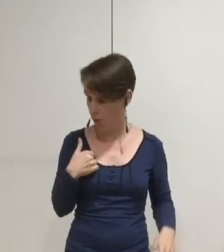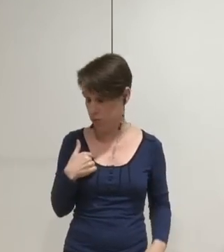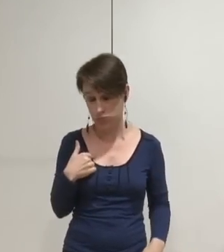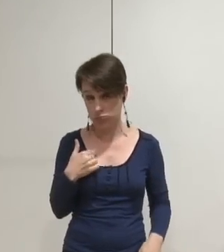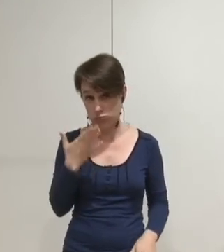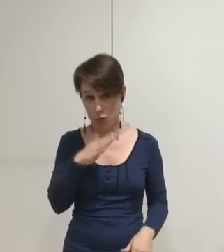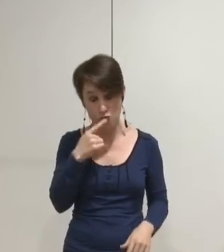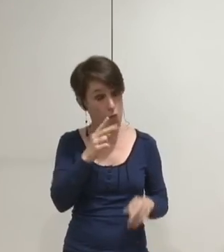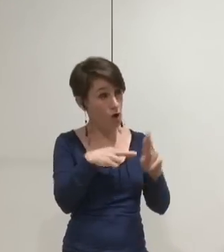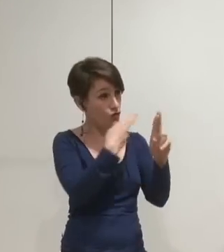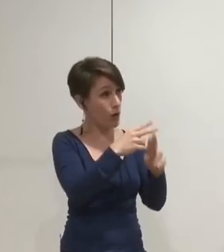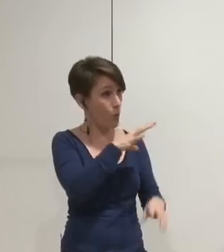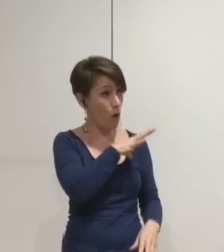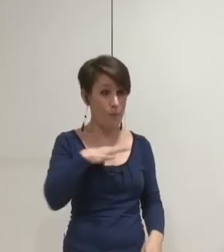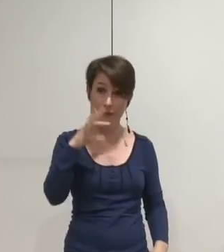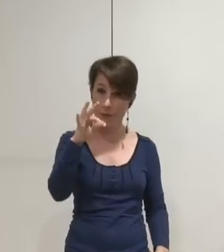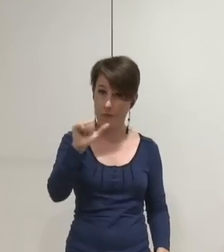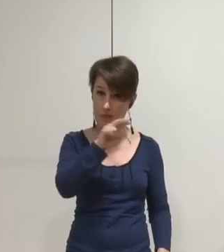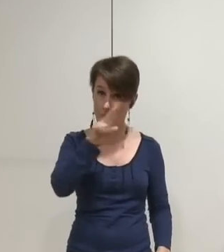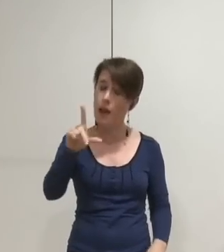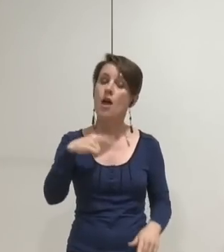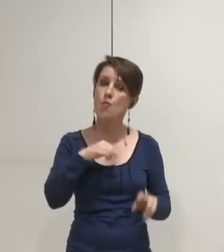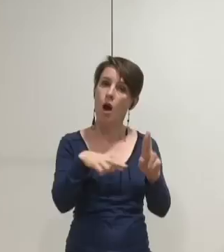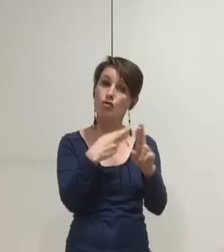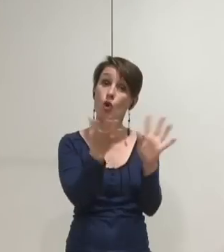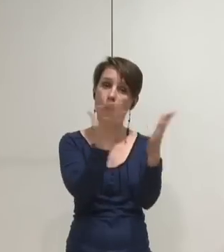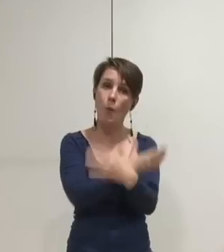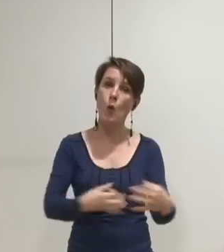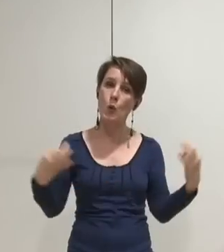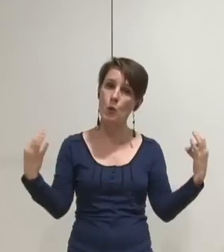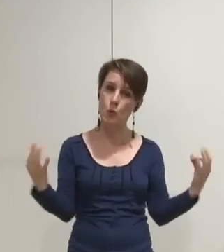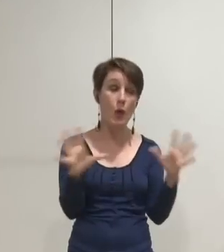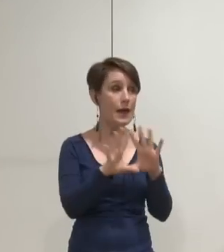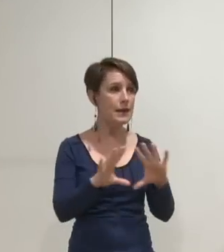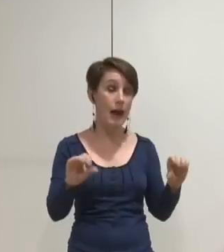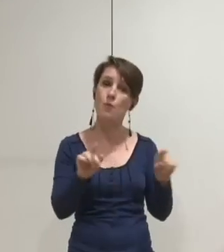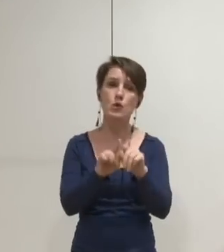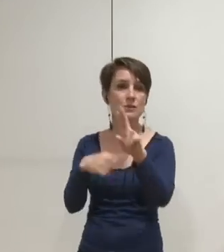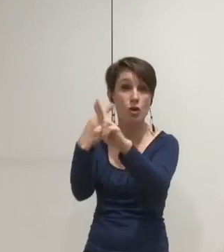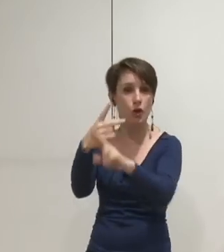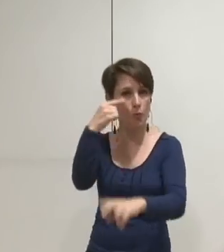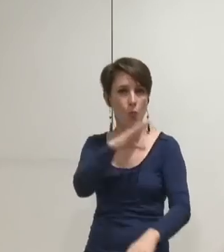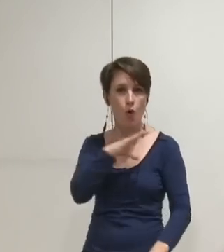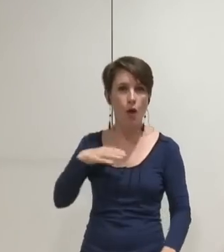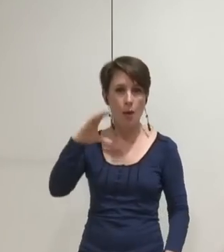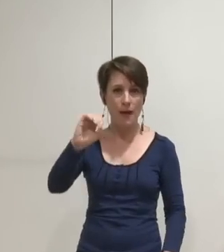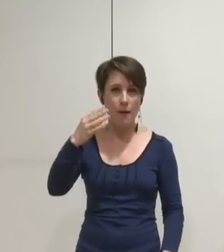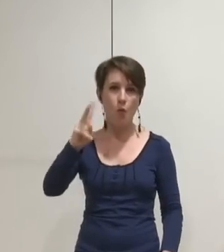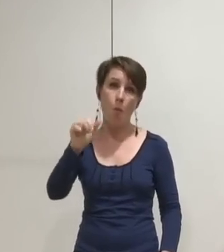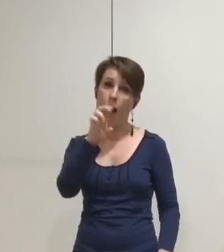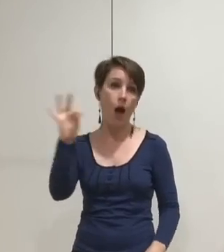en réponse à Madame Tavel et y compris d'une certaine façon à Madame compara et ce sera pour ce qui nous concerne la conclusion de nos